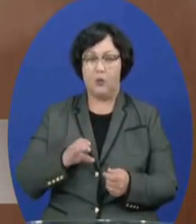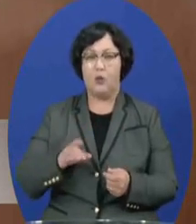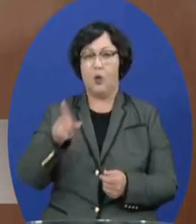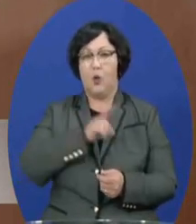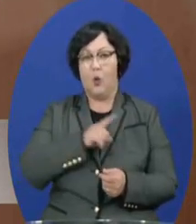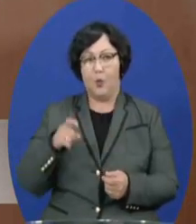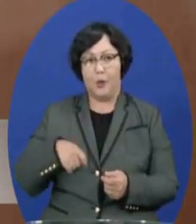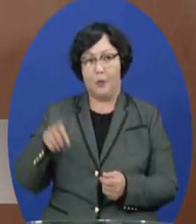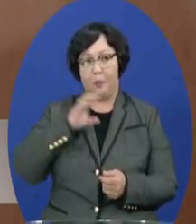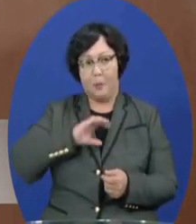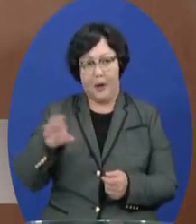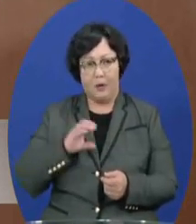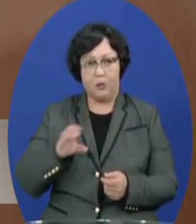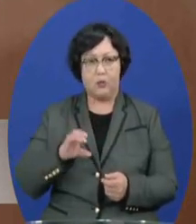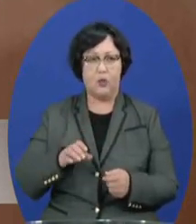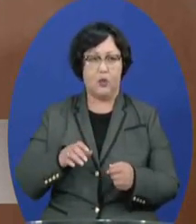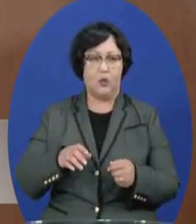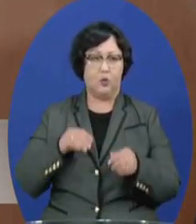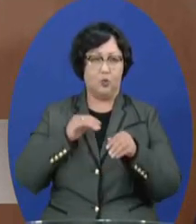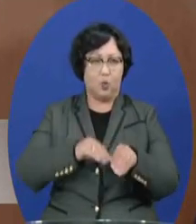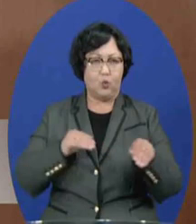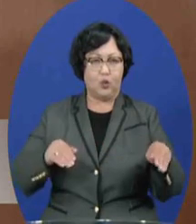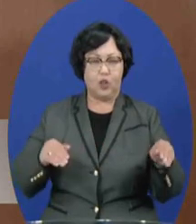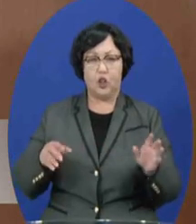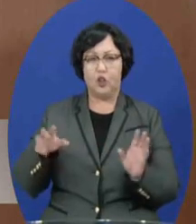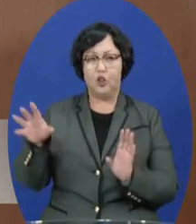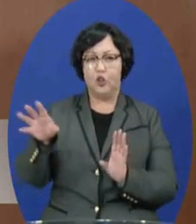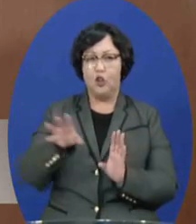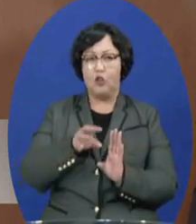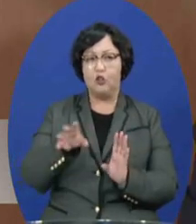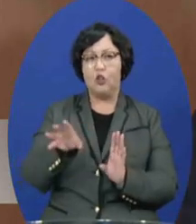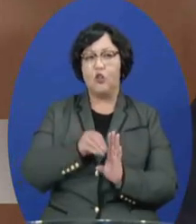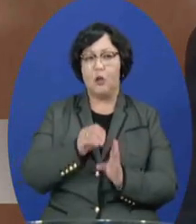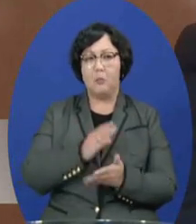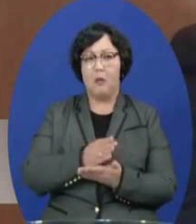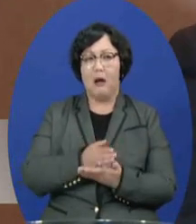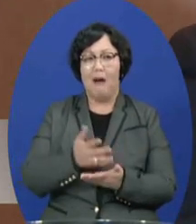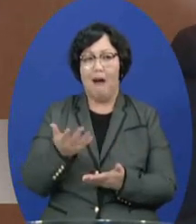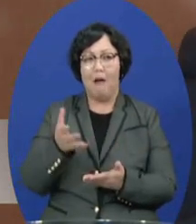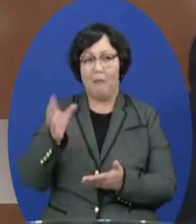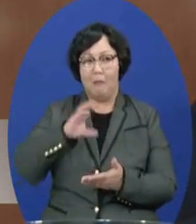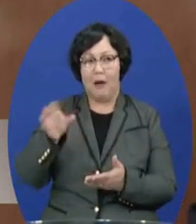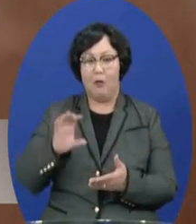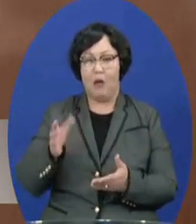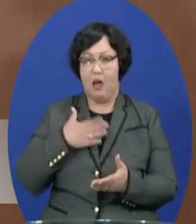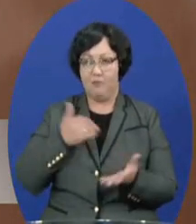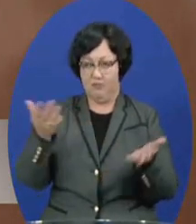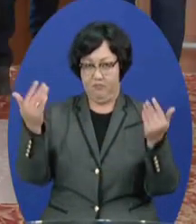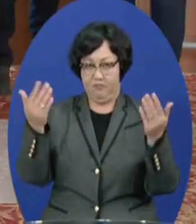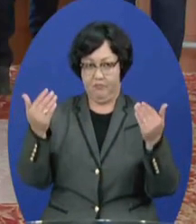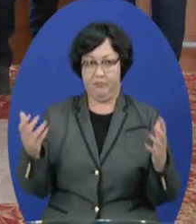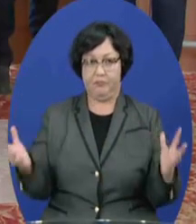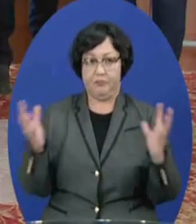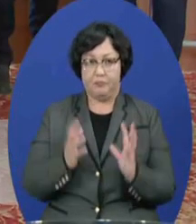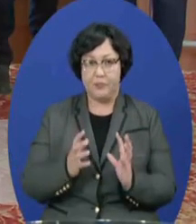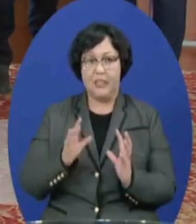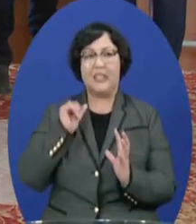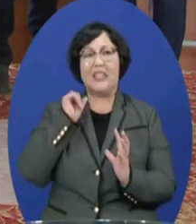хөвшил, бусад одоо энэ төвлөрөл нөлөөлж байгаа энэ байгууллагуудаас бас уулзалтын ширээний алдсан